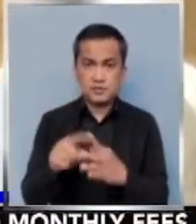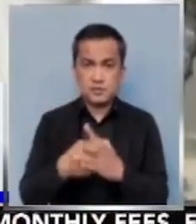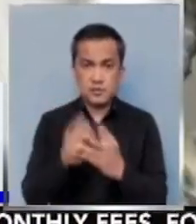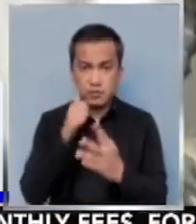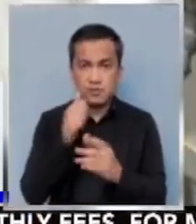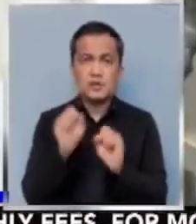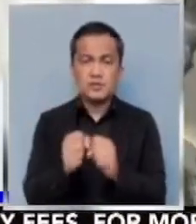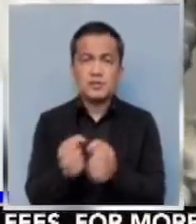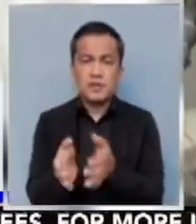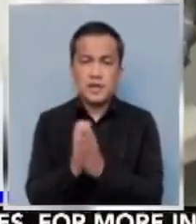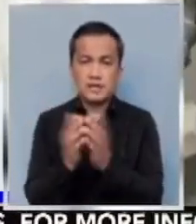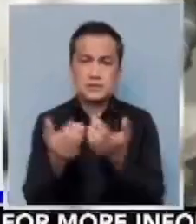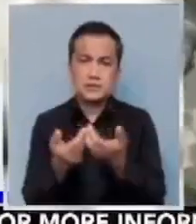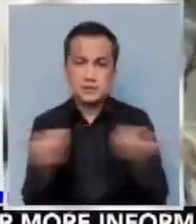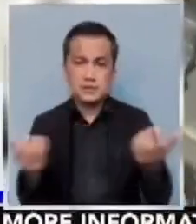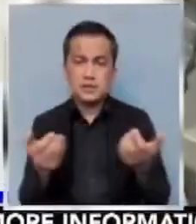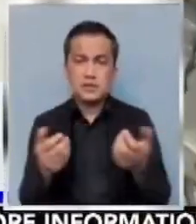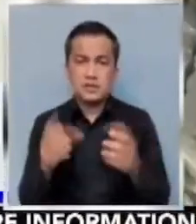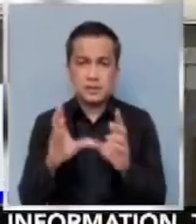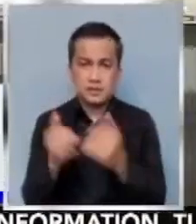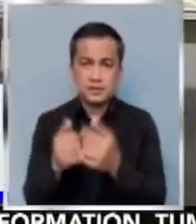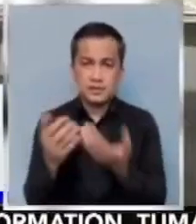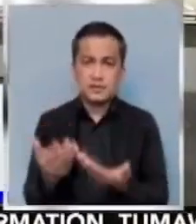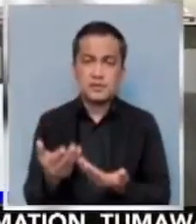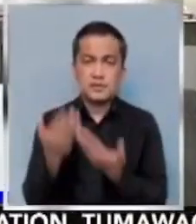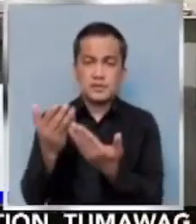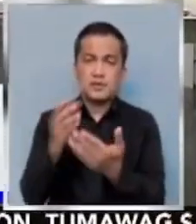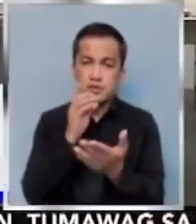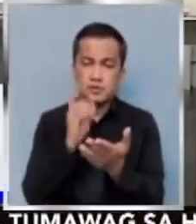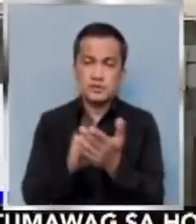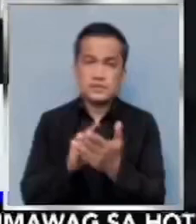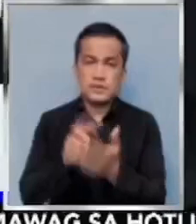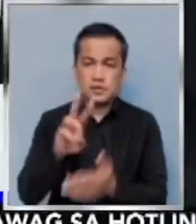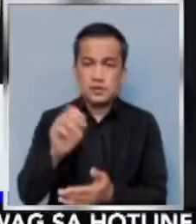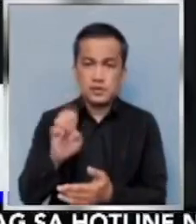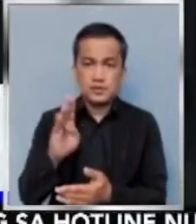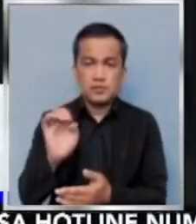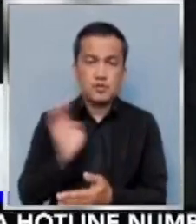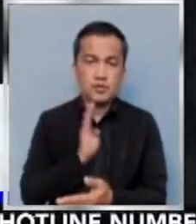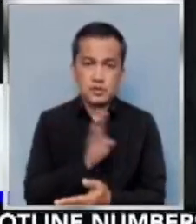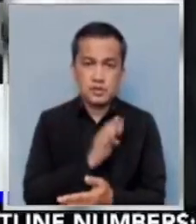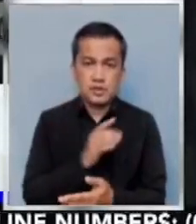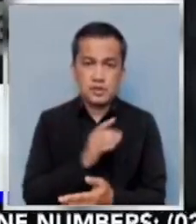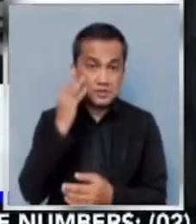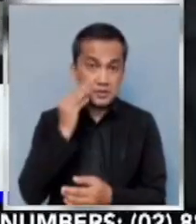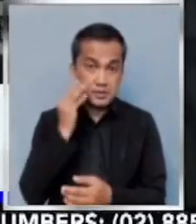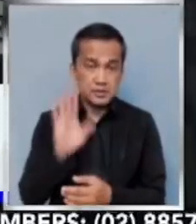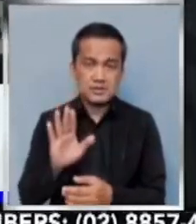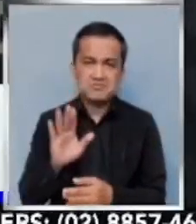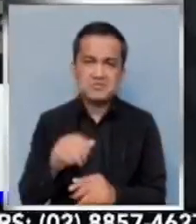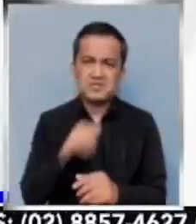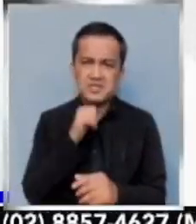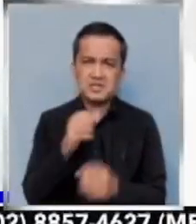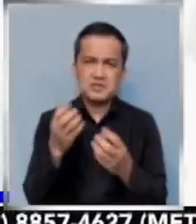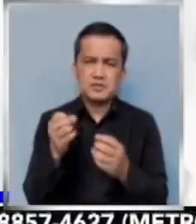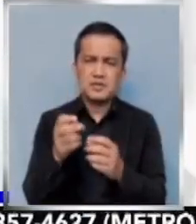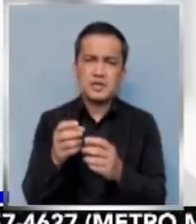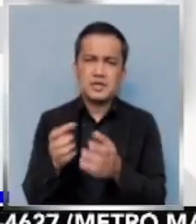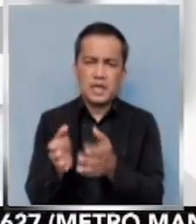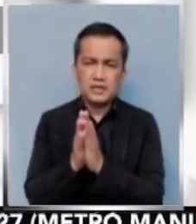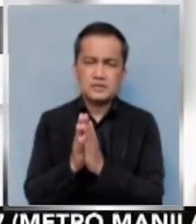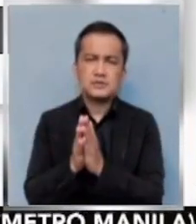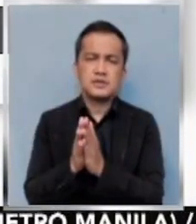kumpanya at magsumite ng kanilang mga dokumento sa wage board. Base sa karanasan, hindi naman daw ganun karami ang nag-a-apply ng exemption.